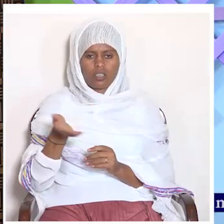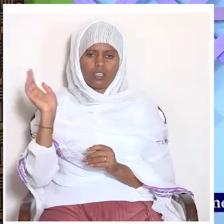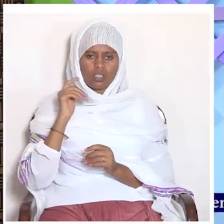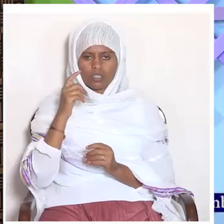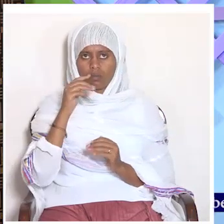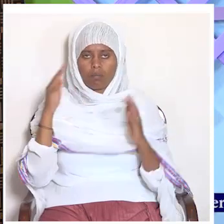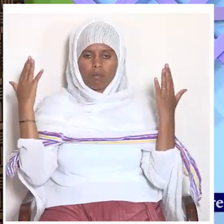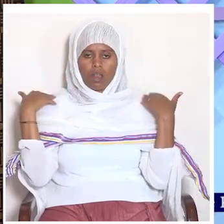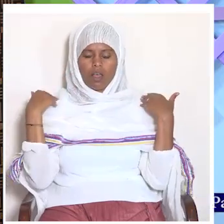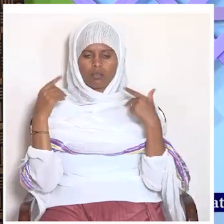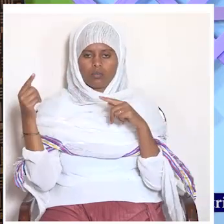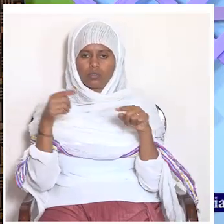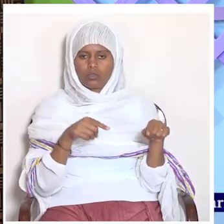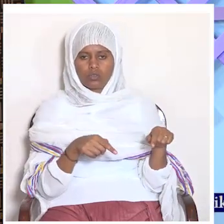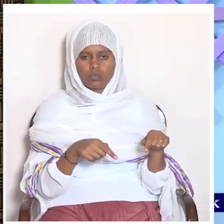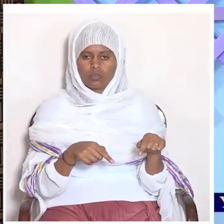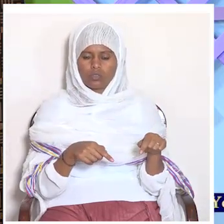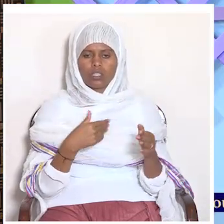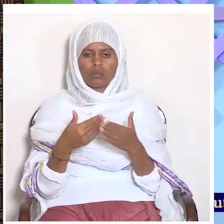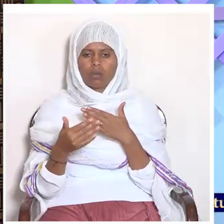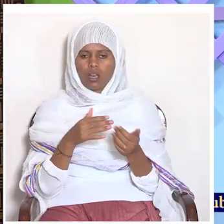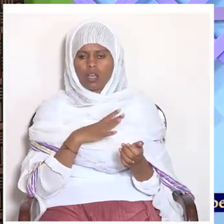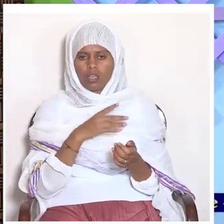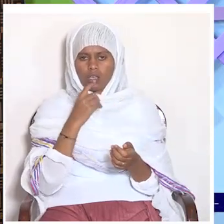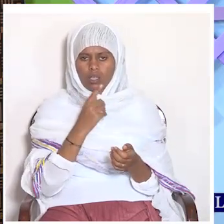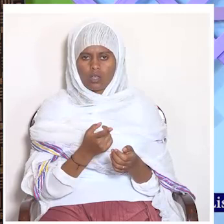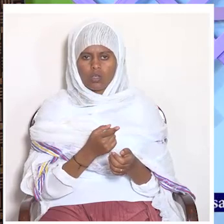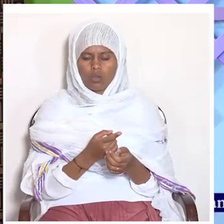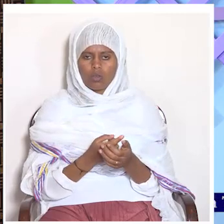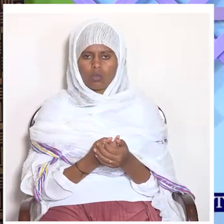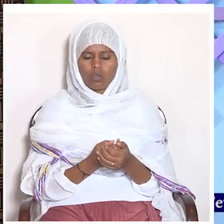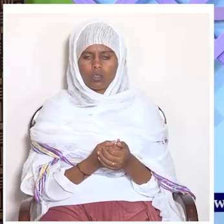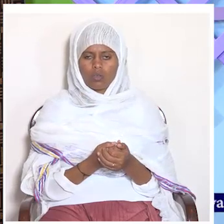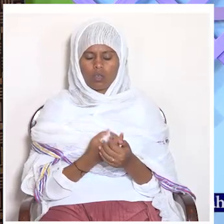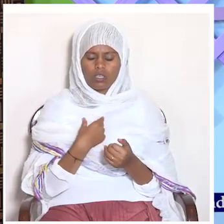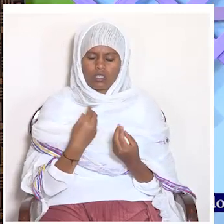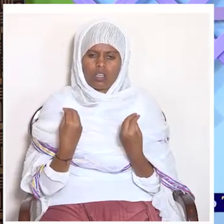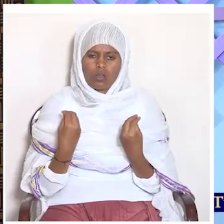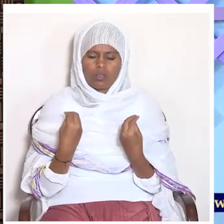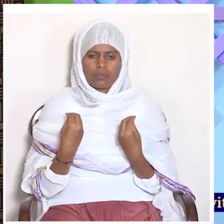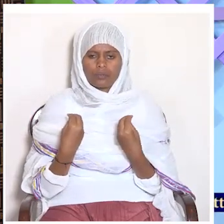ከደት ሰማያዊ መልኣኽ መፅኡ ሰማያዊ መልኣኽ መፅኡ እንታይ ትገብር ኣለኻ በሎ እንታይ ከዘ ይገብር